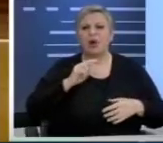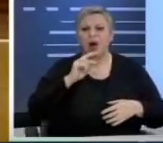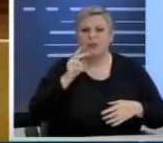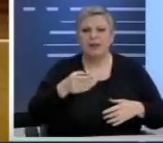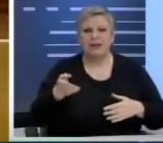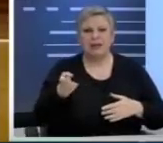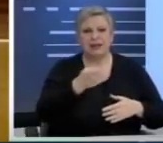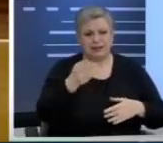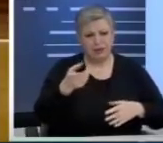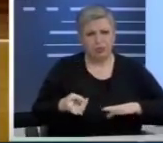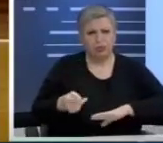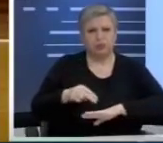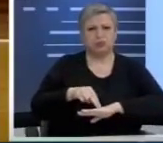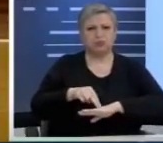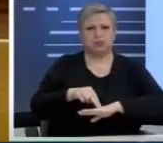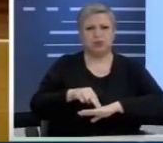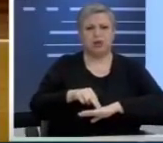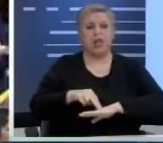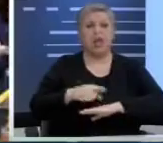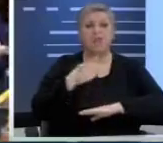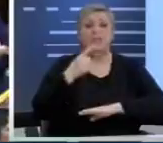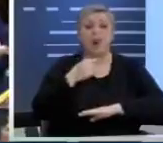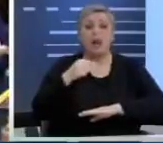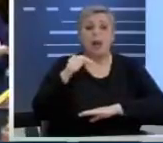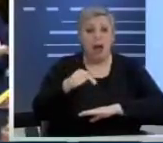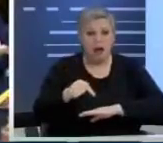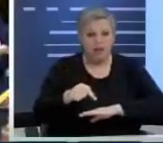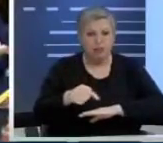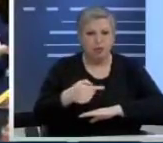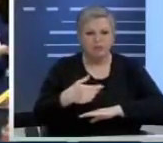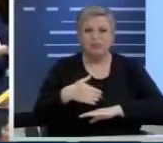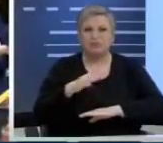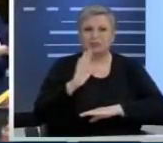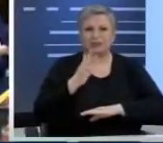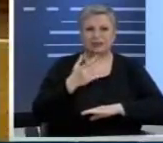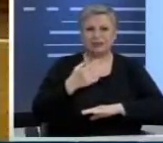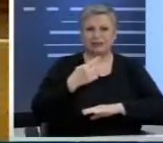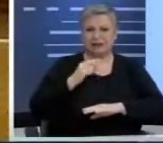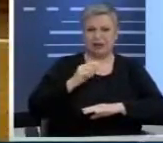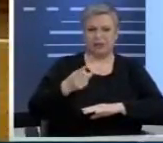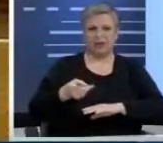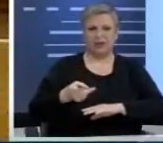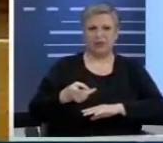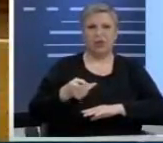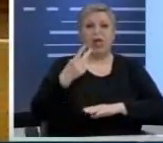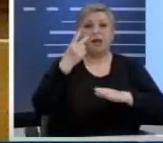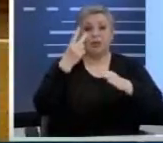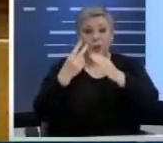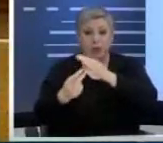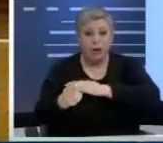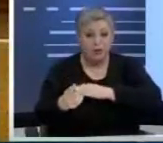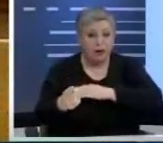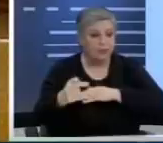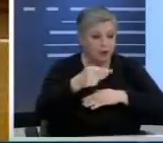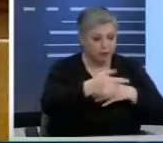σε κανέναν άλλον που έχει αυτές τις απόψεις. Γιατί δεν είναι σοβαρό να συγκρίνουμε προβλέψεις. Δεν είπατε τίποτα